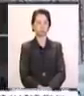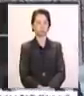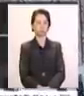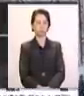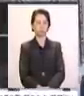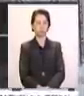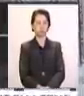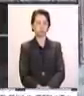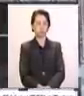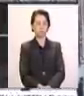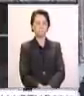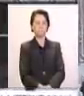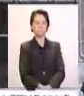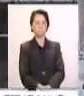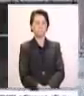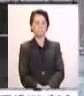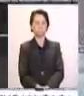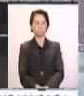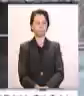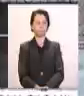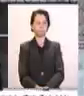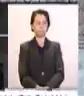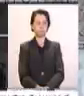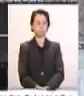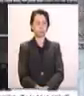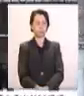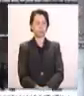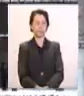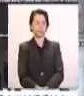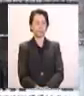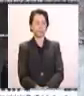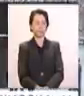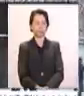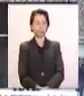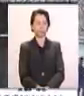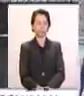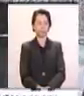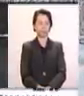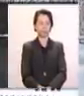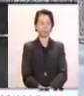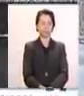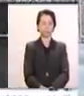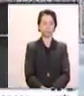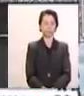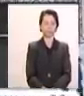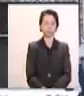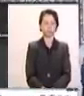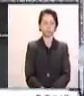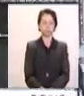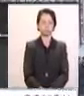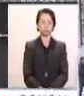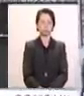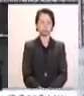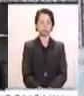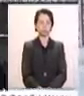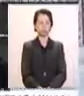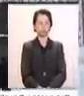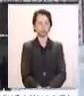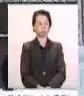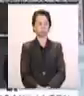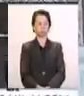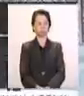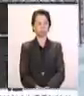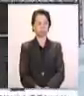ziyaratçılarga, turistlerga, flaylife yaratış maksadıda yurtumuzda halal ve kosher brendleri targabotu yüge